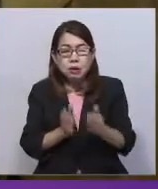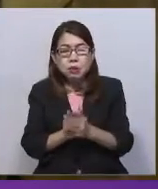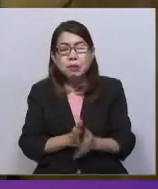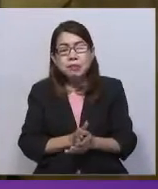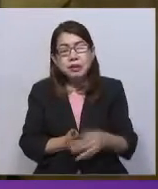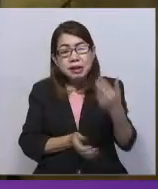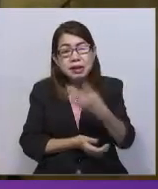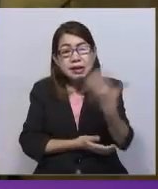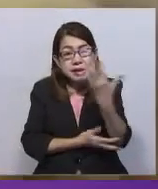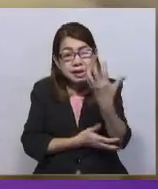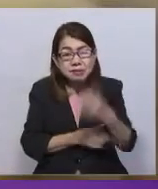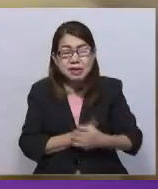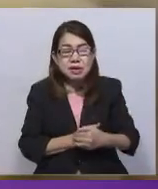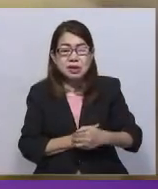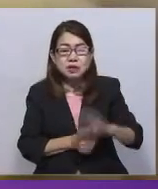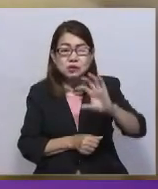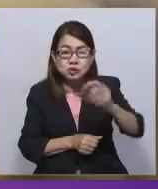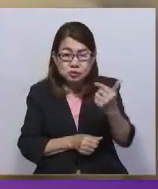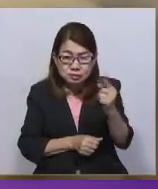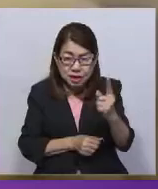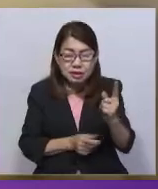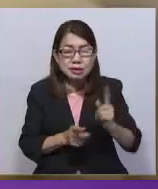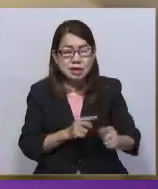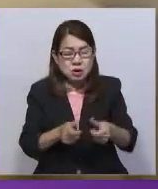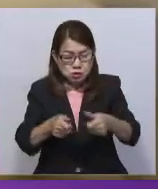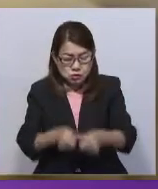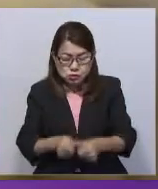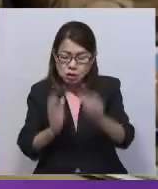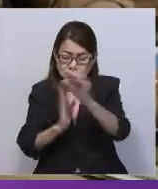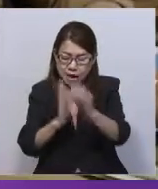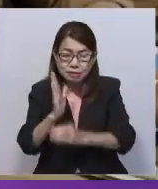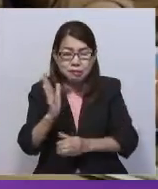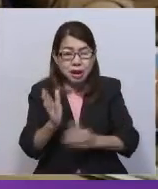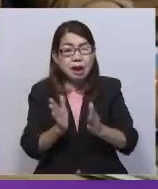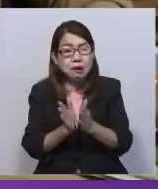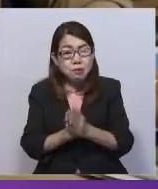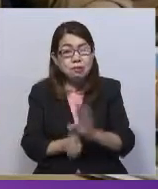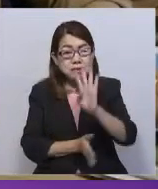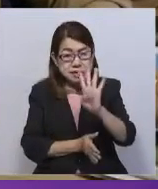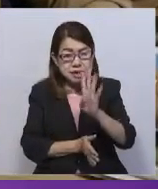ถานีวิทยุโทรทัศน์แห่งประเทศไทยที่อยู่ในภูมิภาครวม4แห่ง